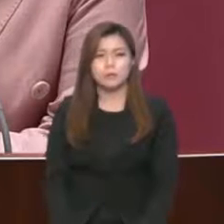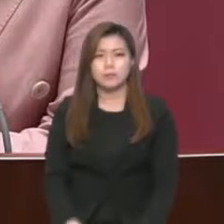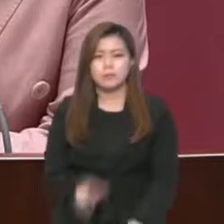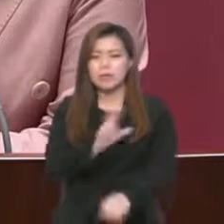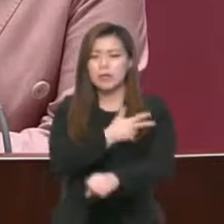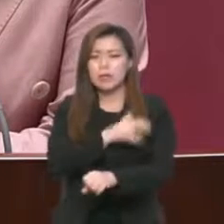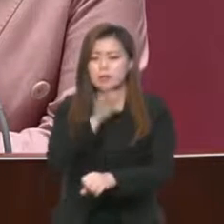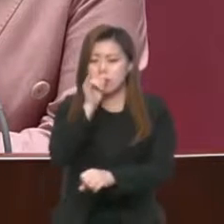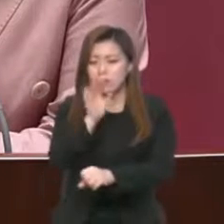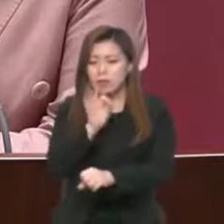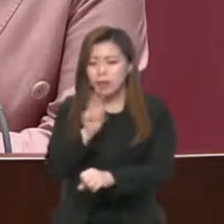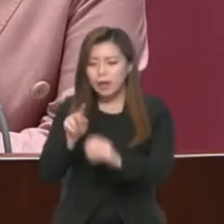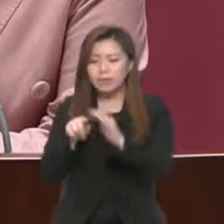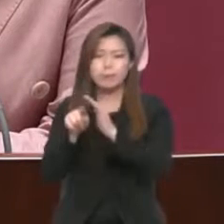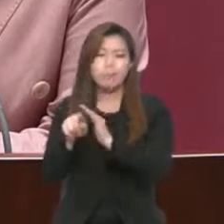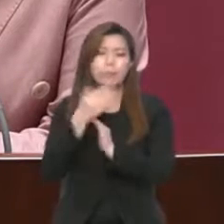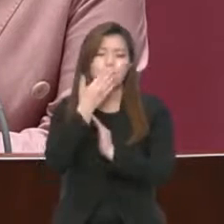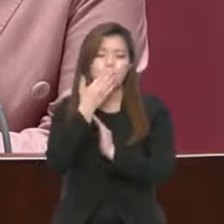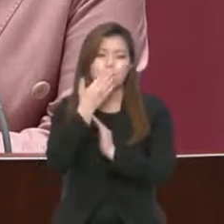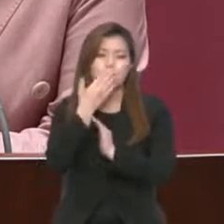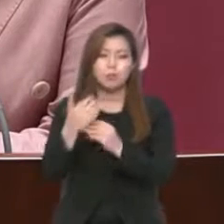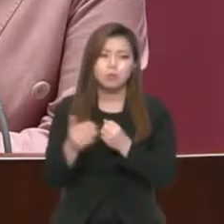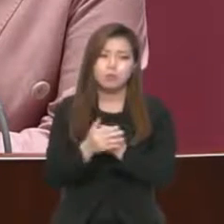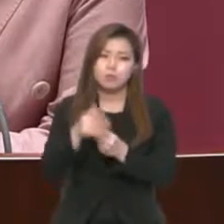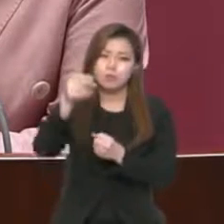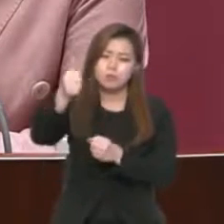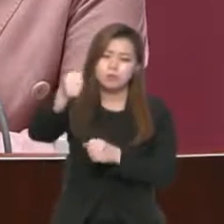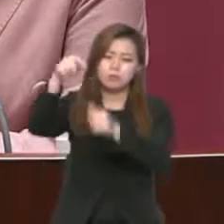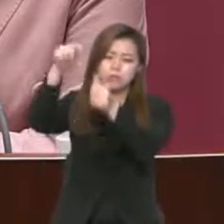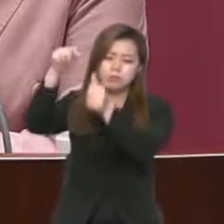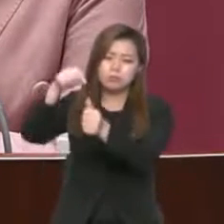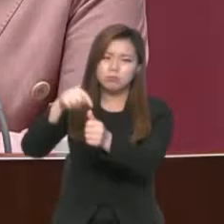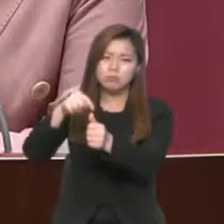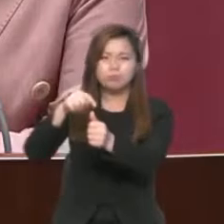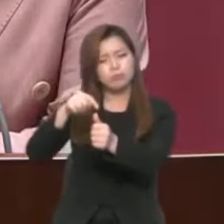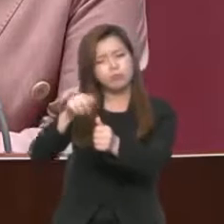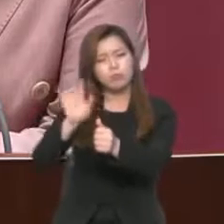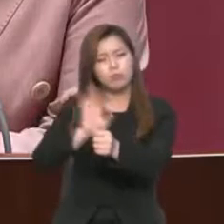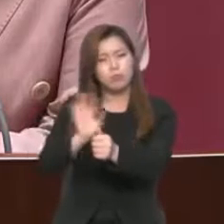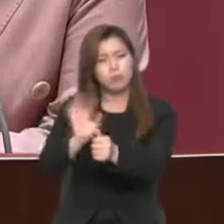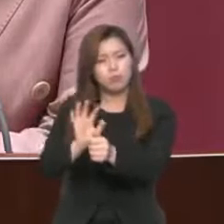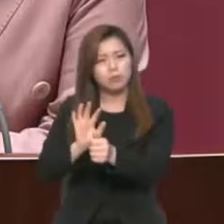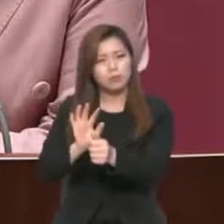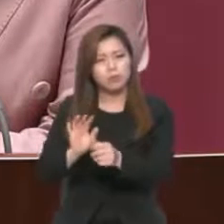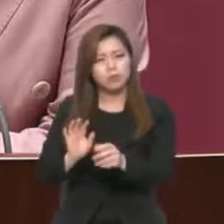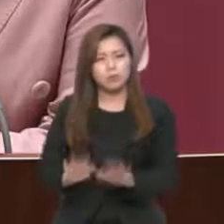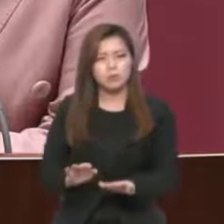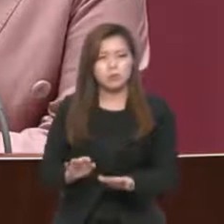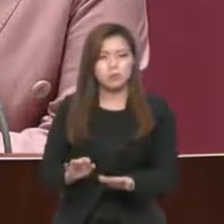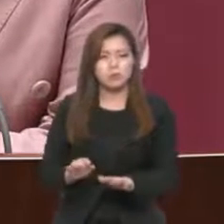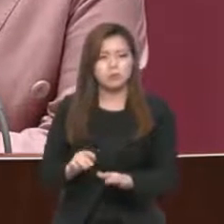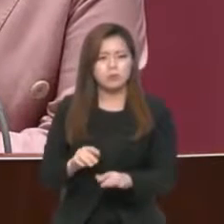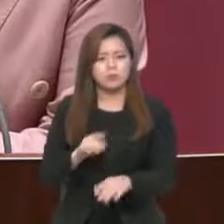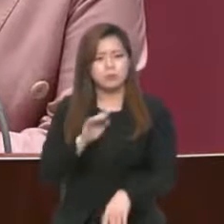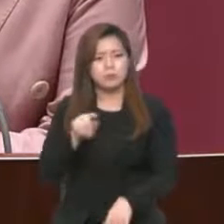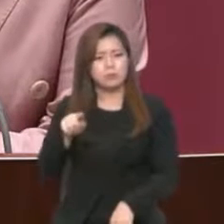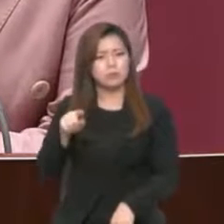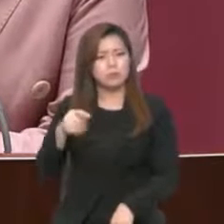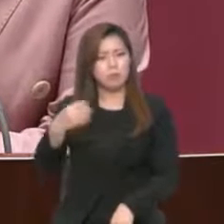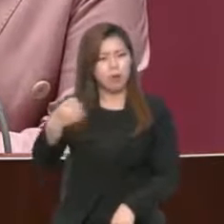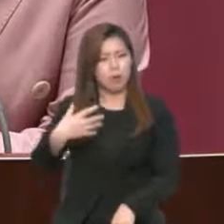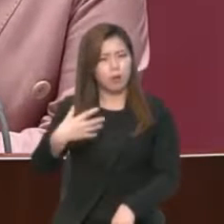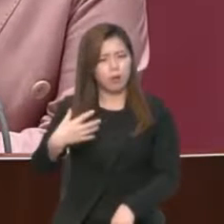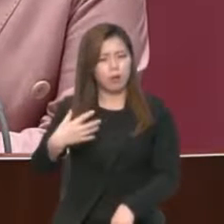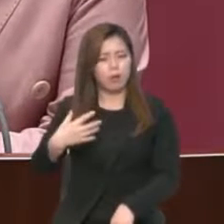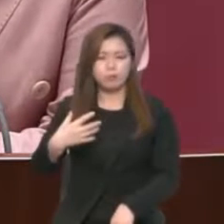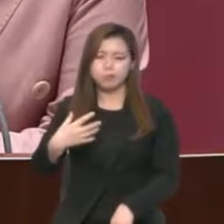그 지원단에 있었던 장교를 못 알아본 것 같다 해서 상당히 그 진술에 의심이 주어지고